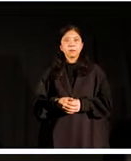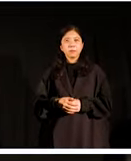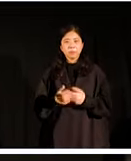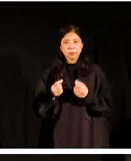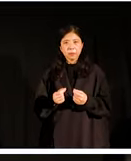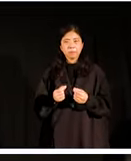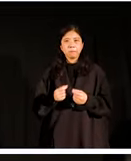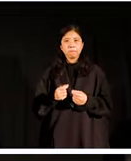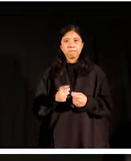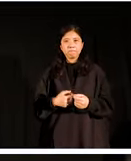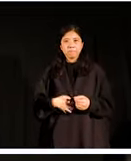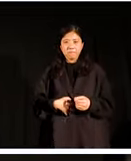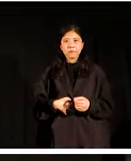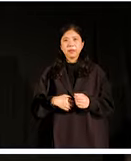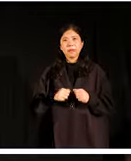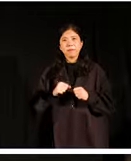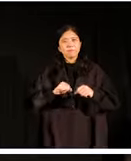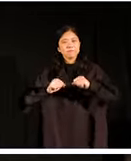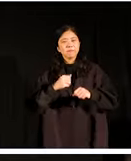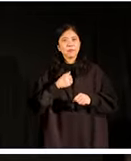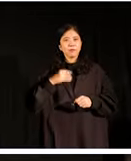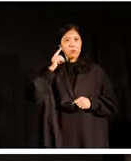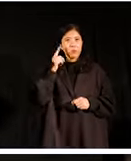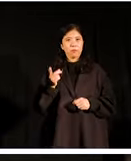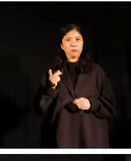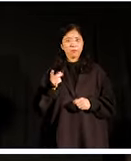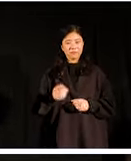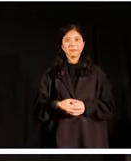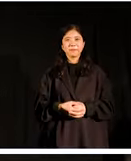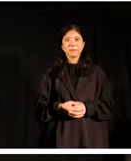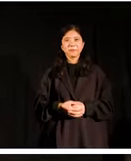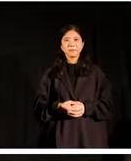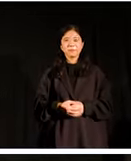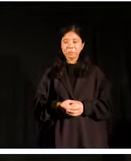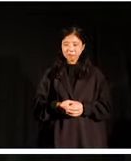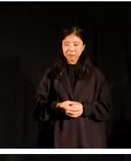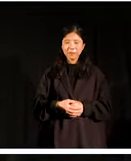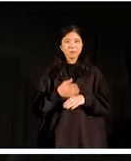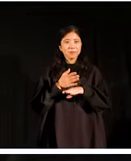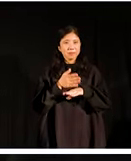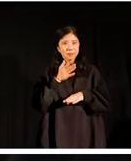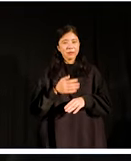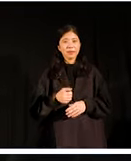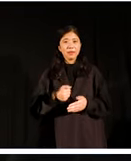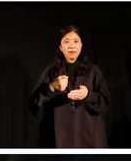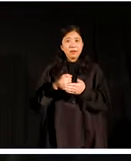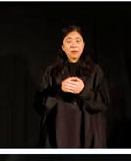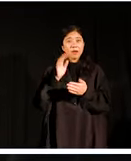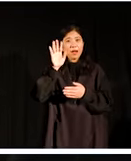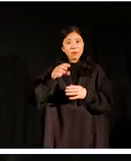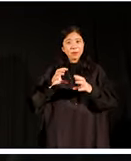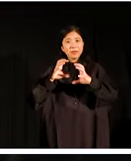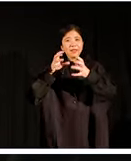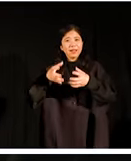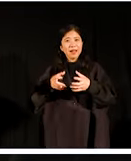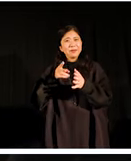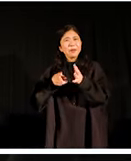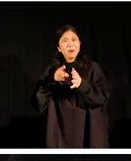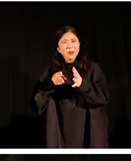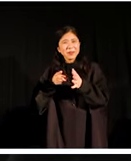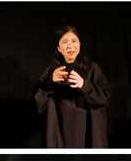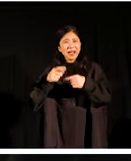自分で覚悟を決めて決められるんじゃないかなという風に思いますありがとうございます決断の後にいった世界旅行の話とかもね